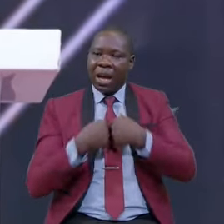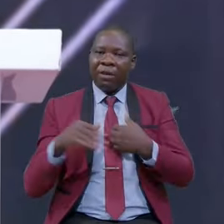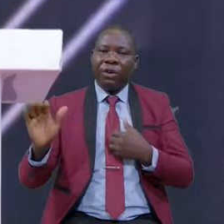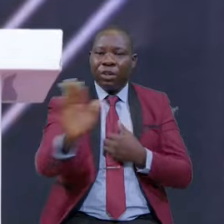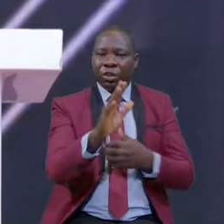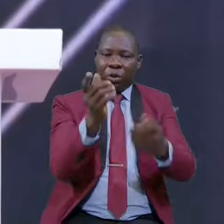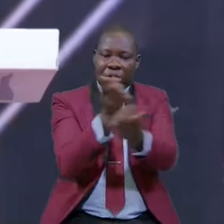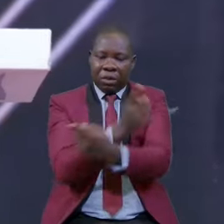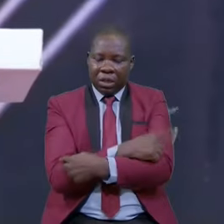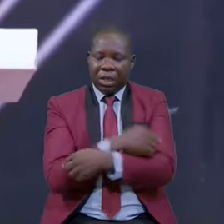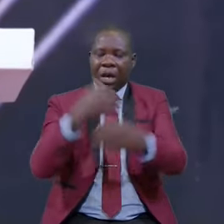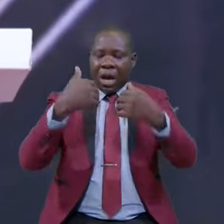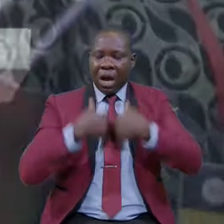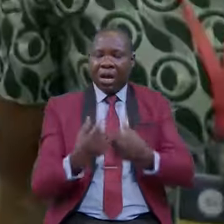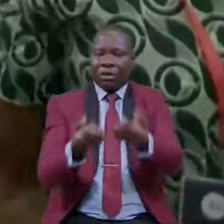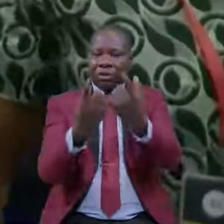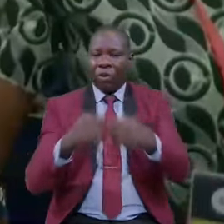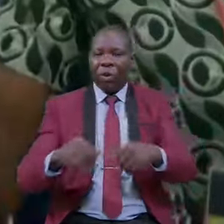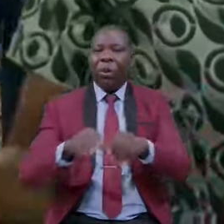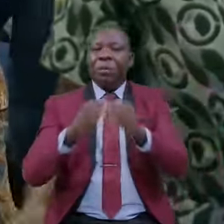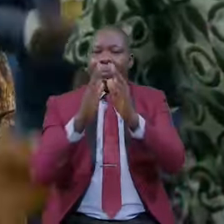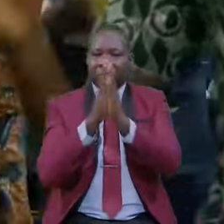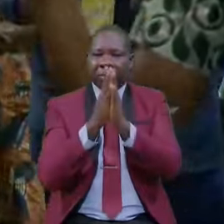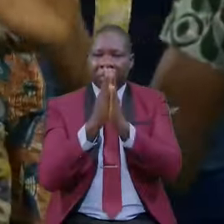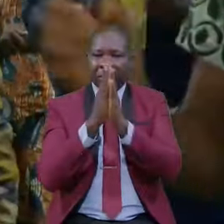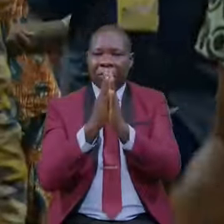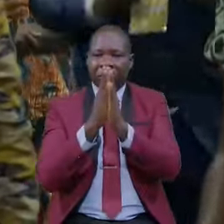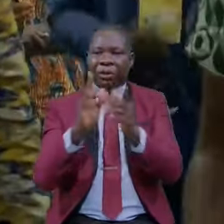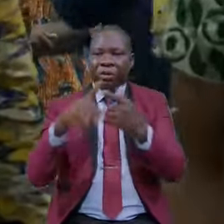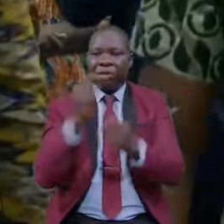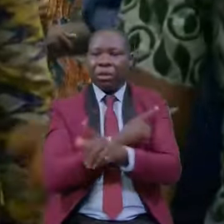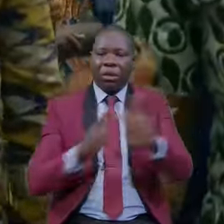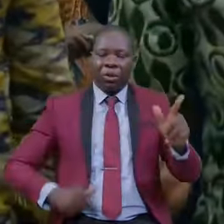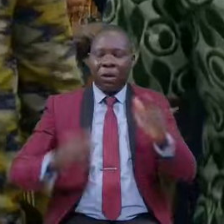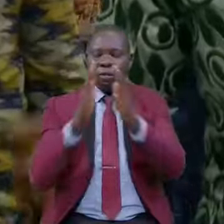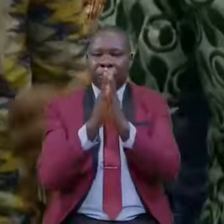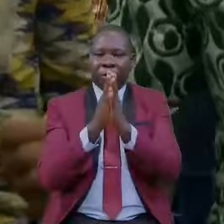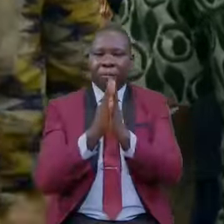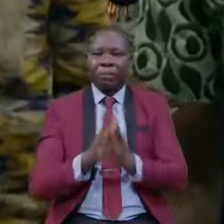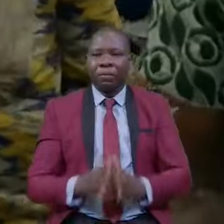Tel jour, ton jour est venu. Ouvre la bouche et parle au Seigneur dans la prière.